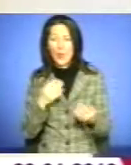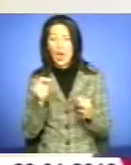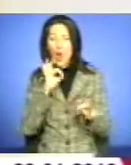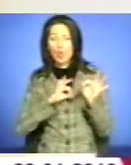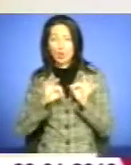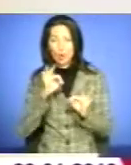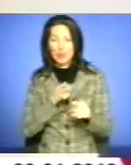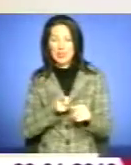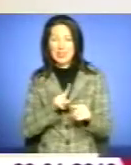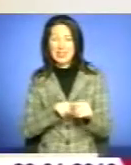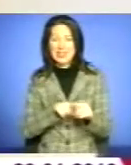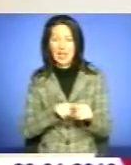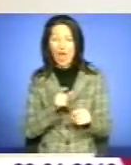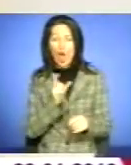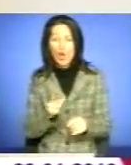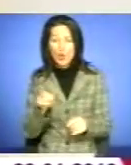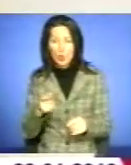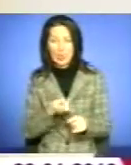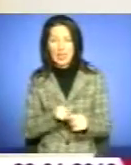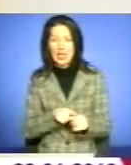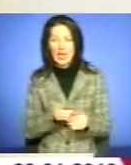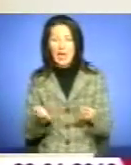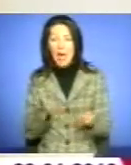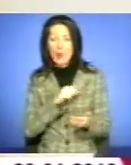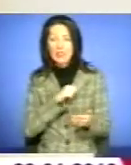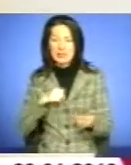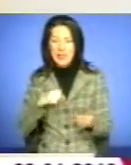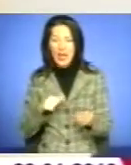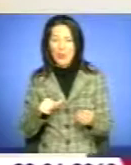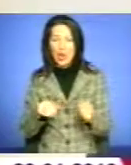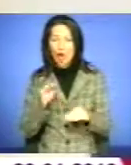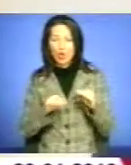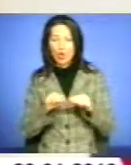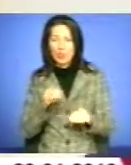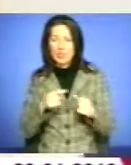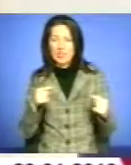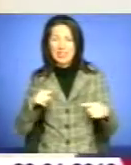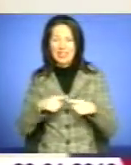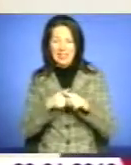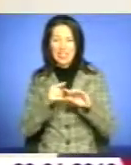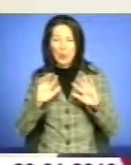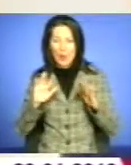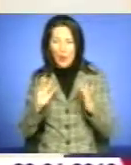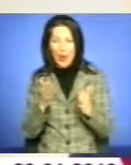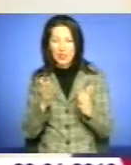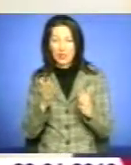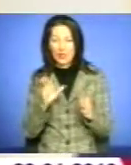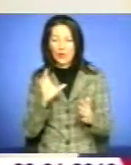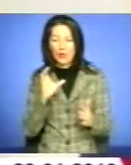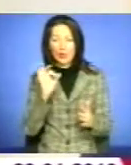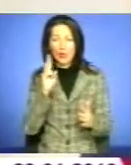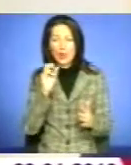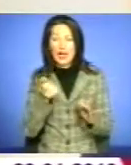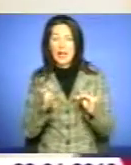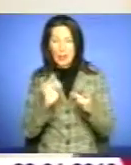консультуємося, це люди, які або самі розробляли певні технічні моменти в соціальних